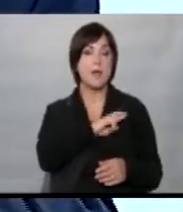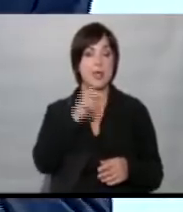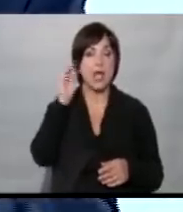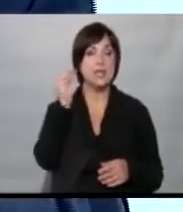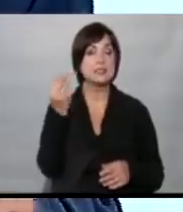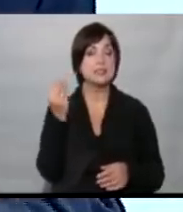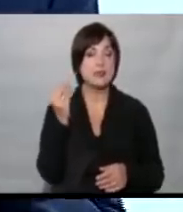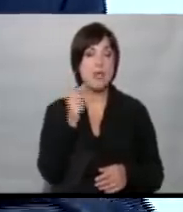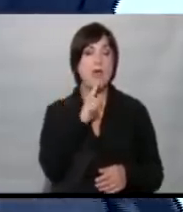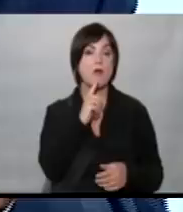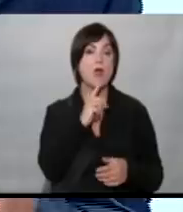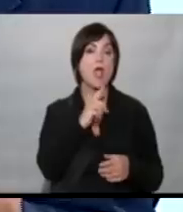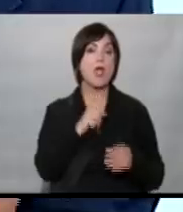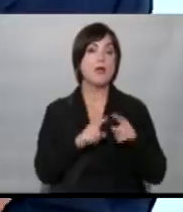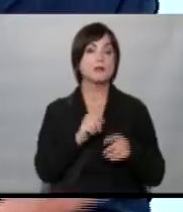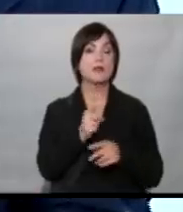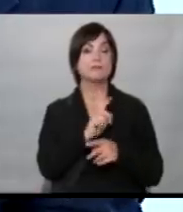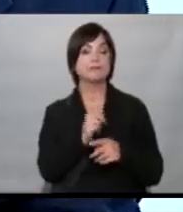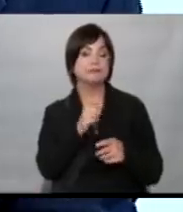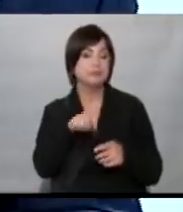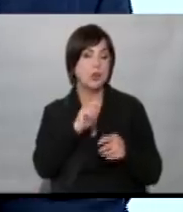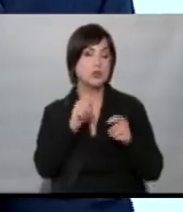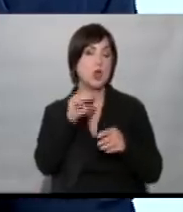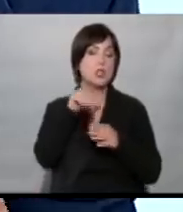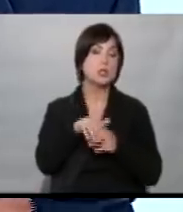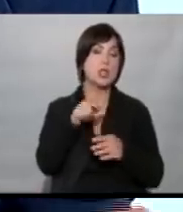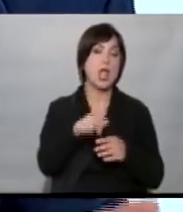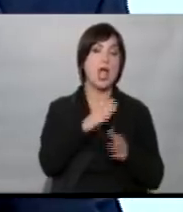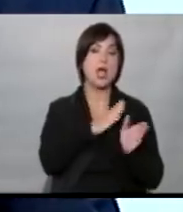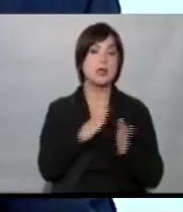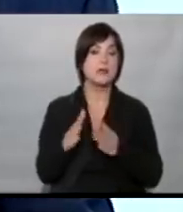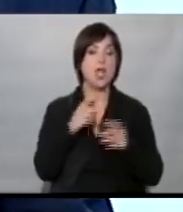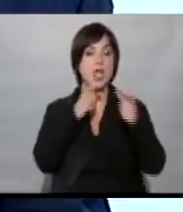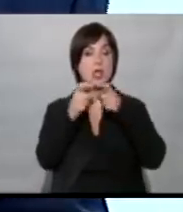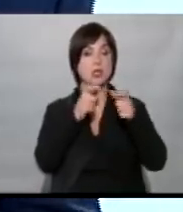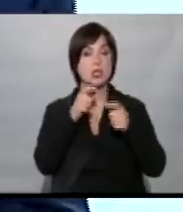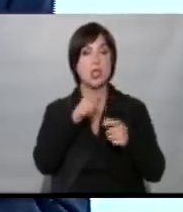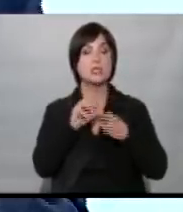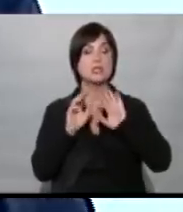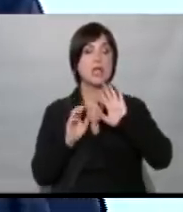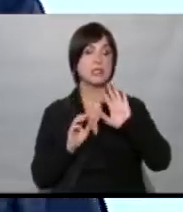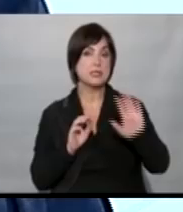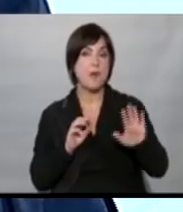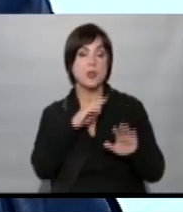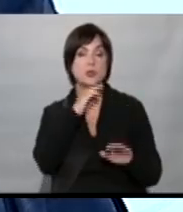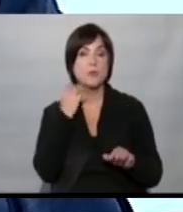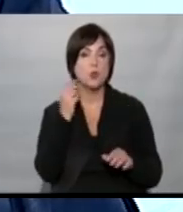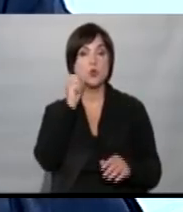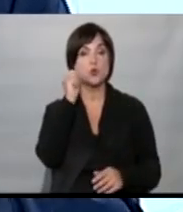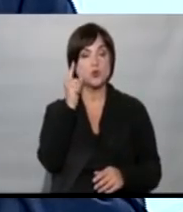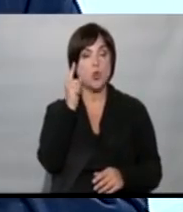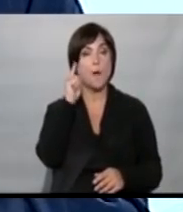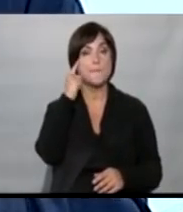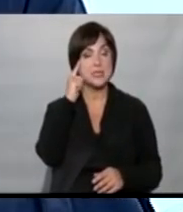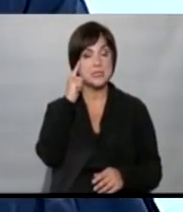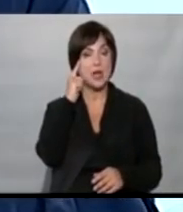Србија која час флертува со Исток, а ефективно и разговара и со Западот. Благодарам. И многу што